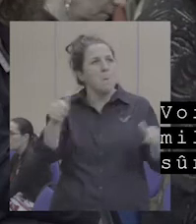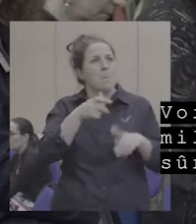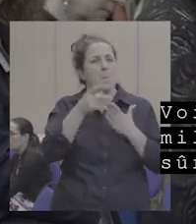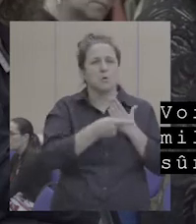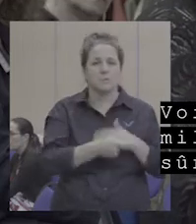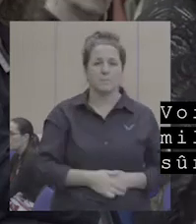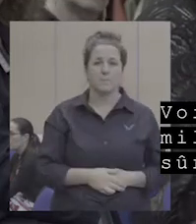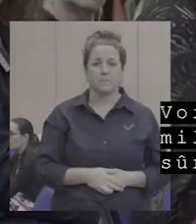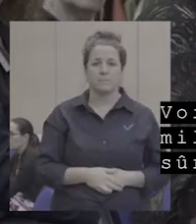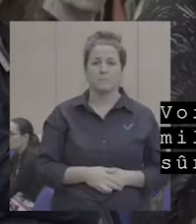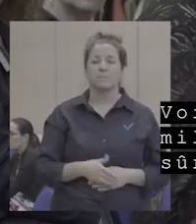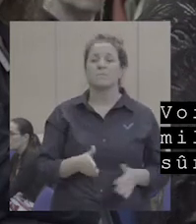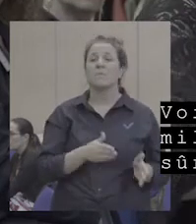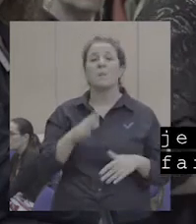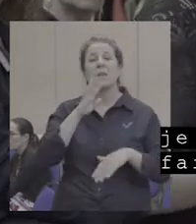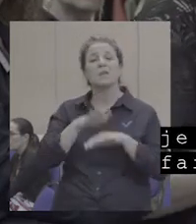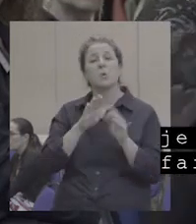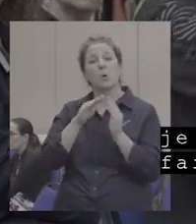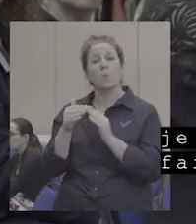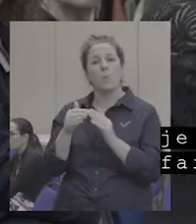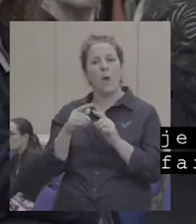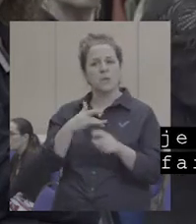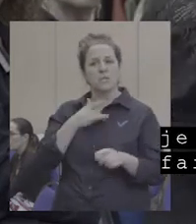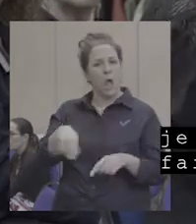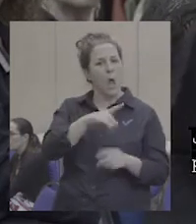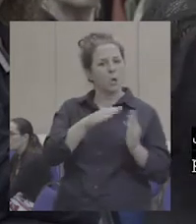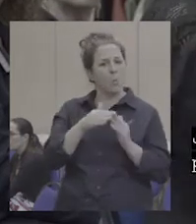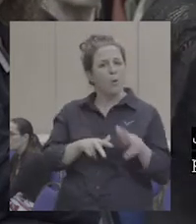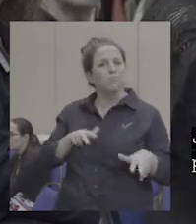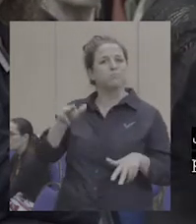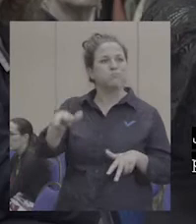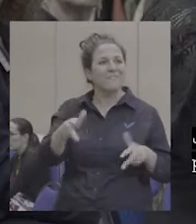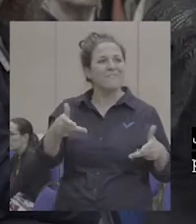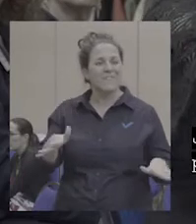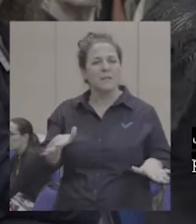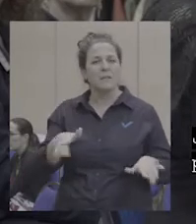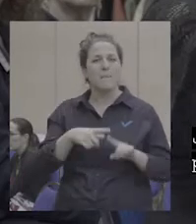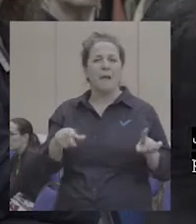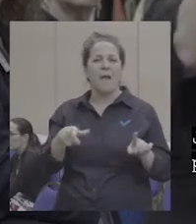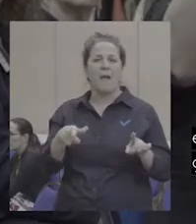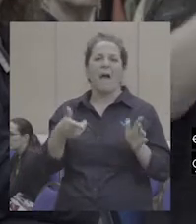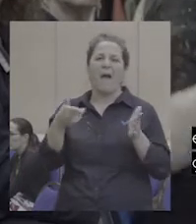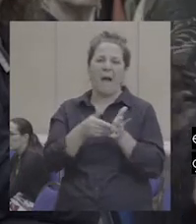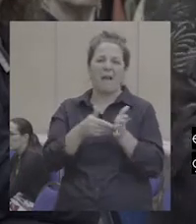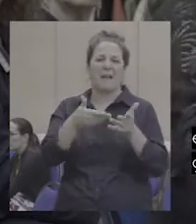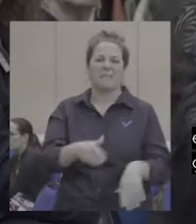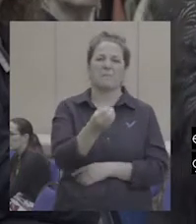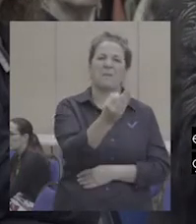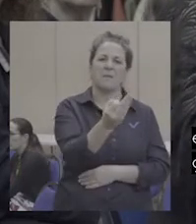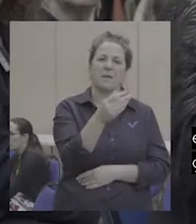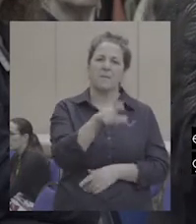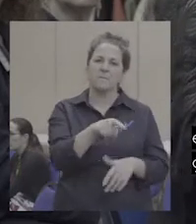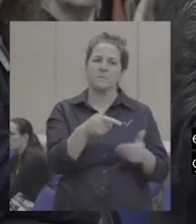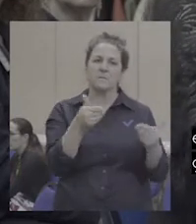milieu communautaire, mais c'est sûr que le milieu communautaire, je pense qu'on a un grand pas de fait. Je pense qu'il reste toute la portion aussi privée et autre qui